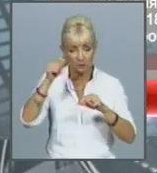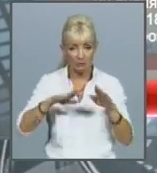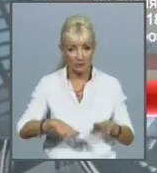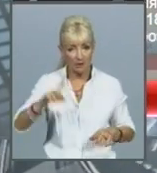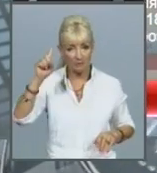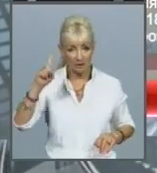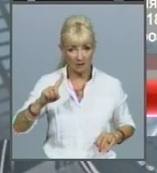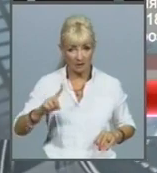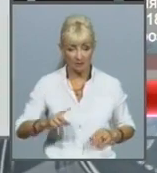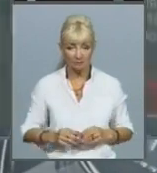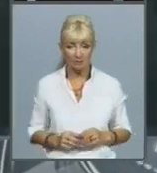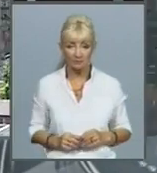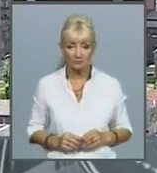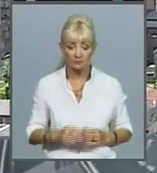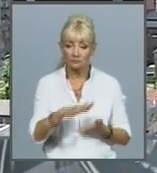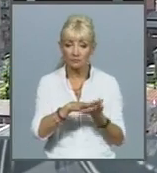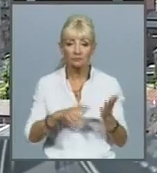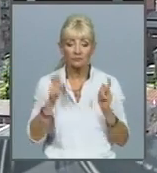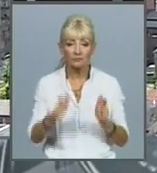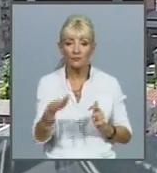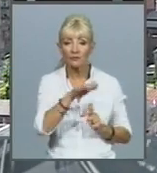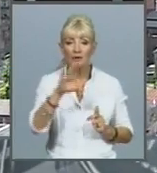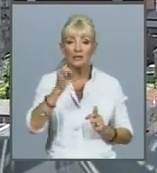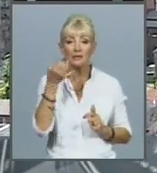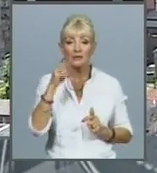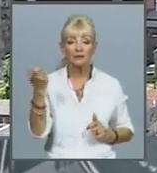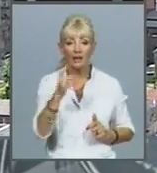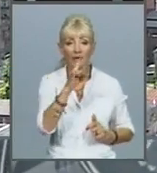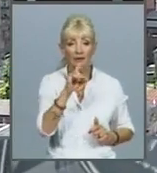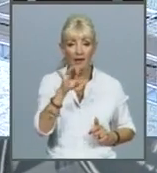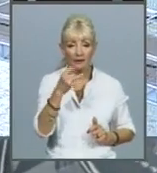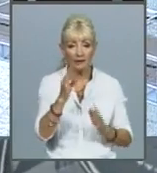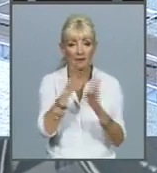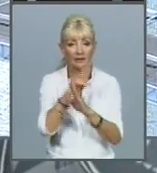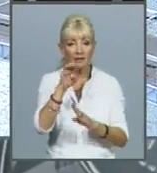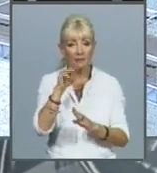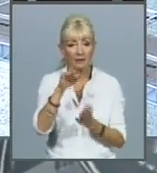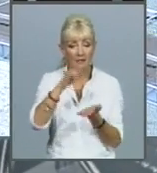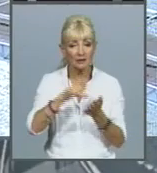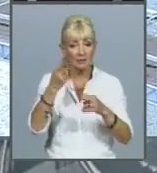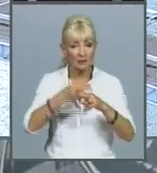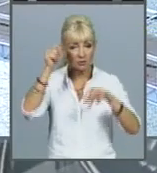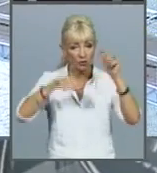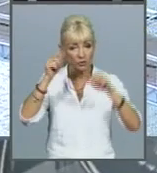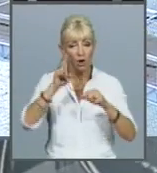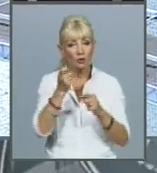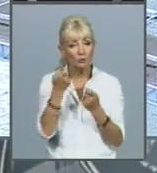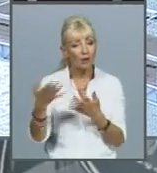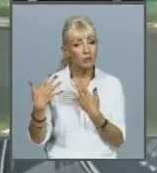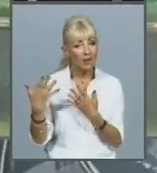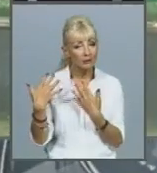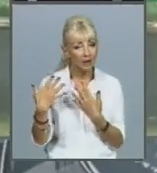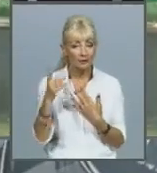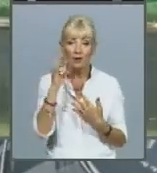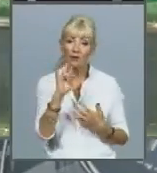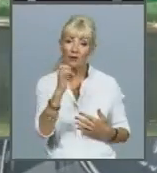гроза. Далі, згідно з офіційним сайтом Харківського регіонального гідрометцентру, вже без опадів, але стане трохи прохолодніше, втім, лише